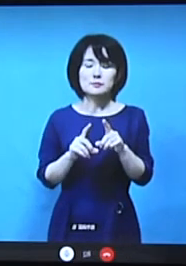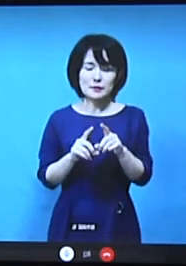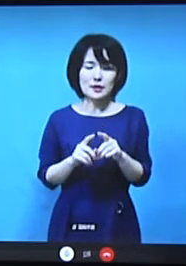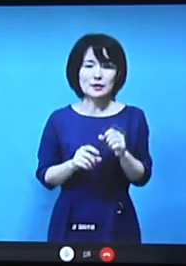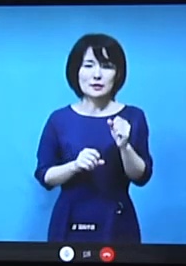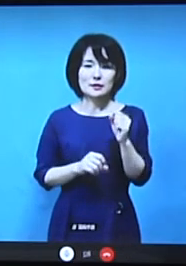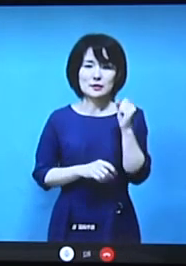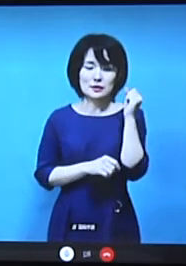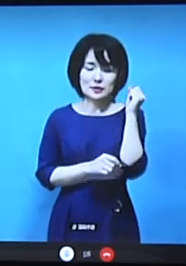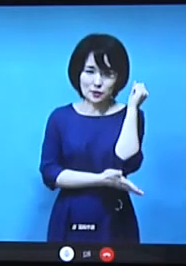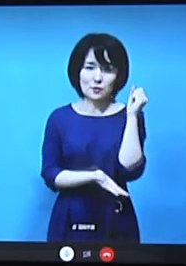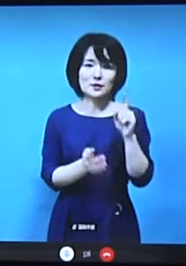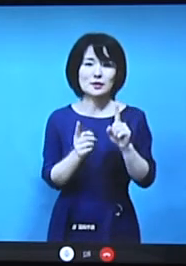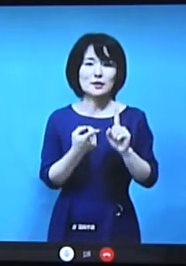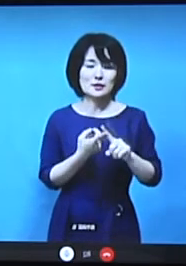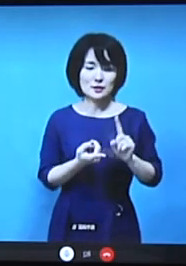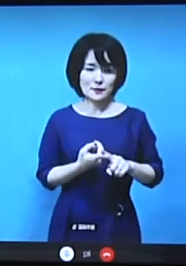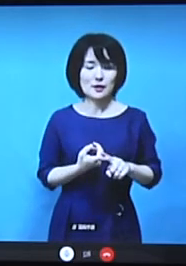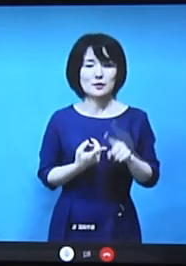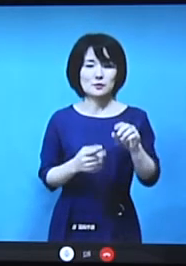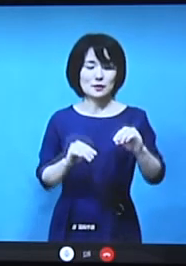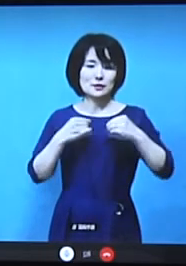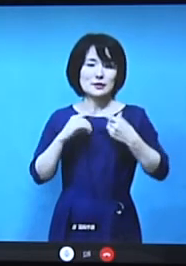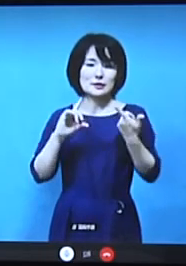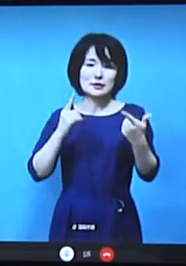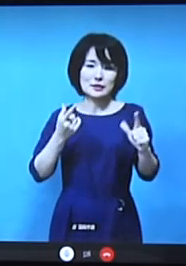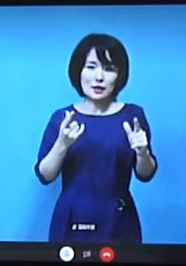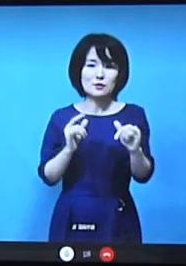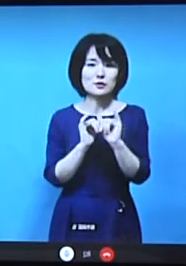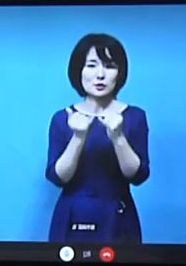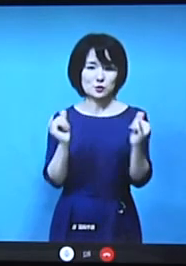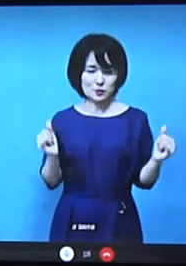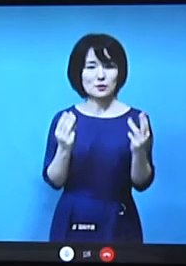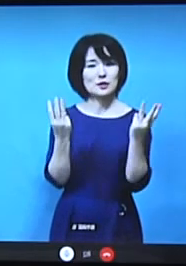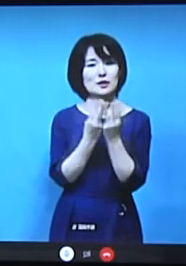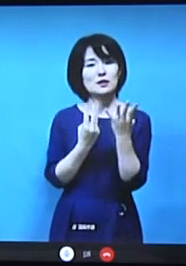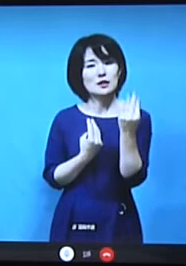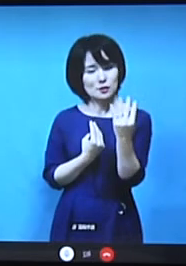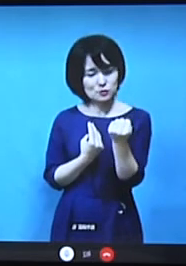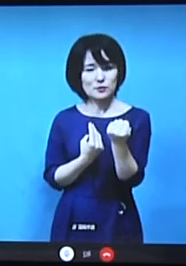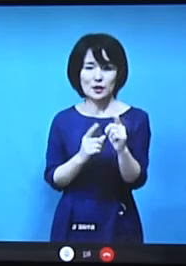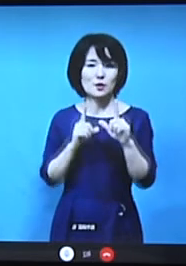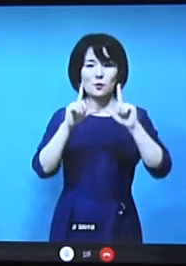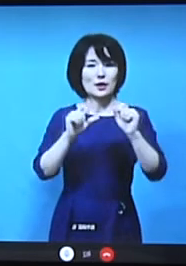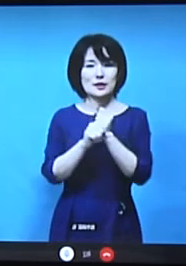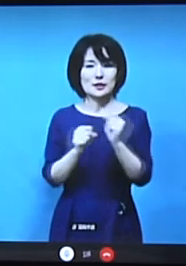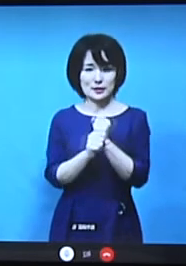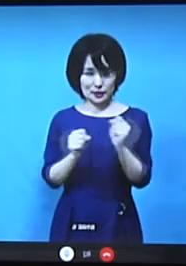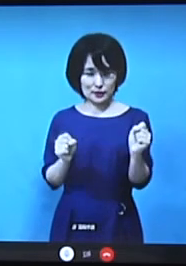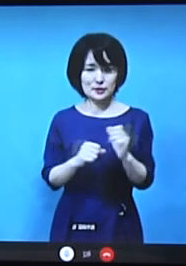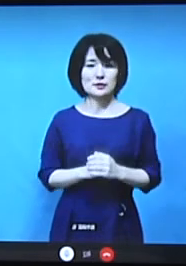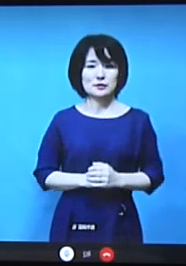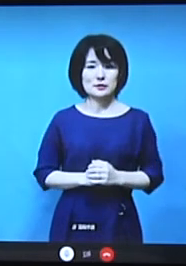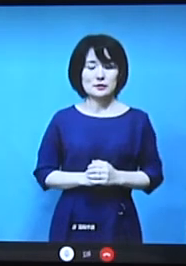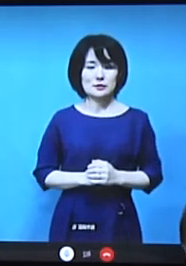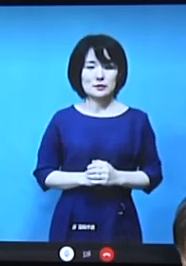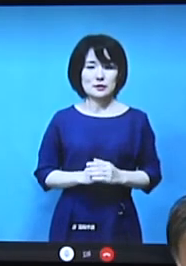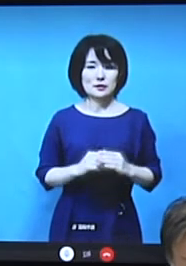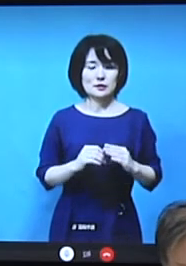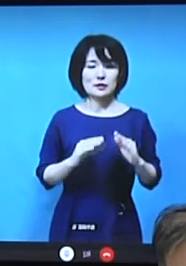ていますので、ご家族何人検査したということについてはですね、答えは差し控えさせて